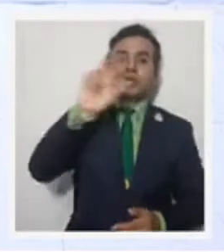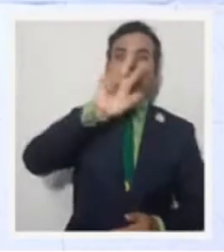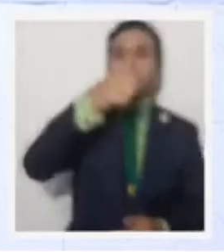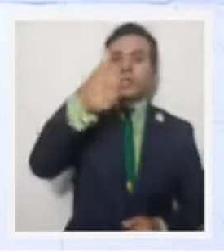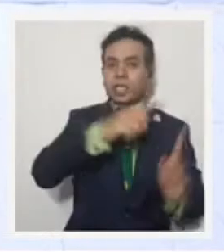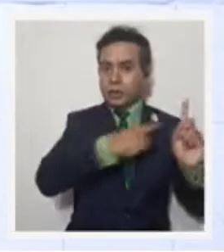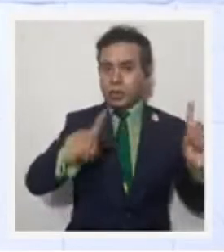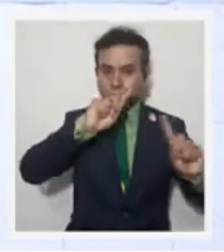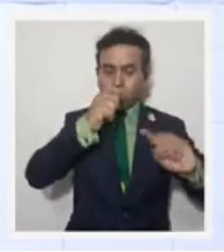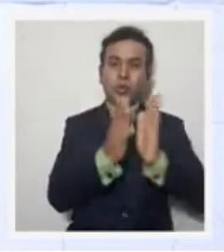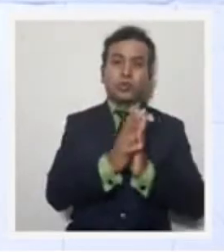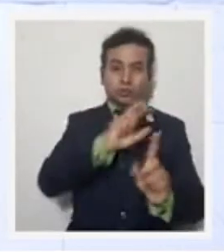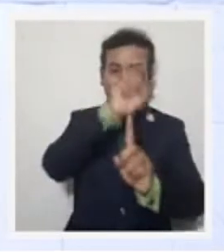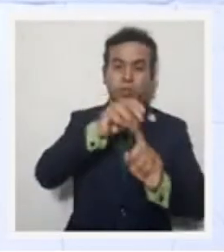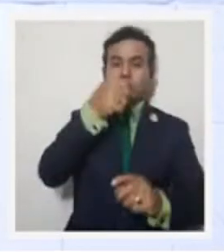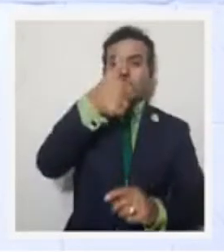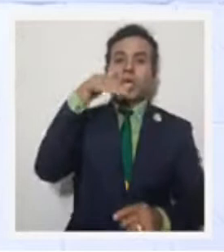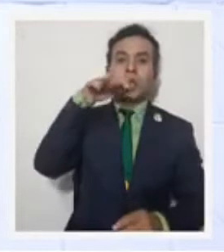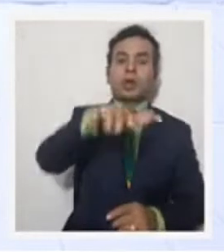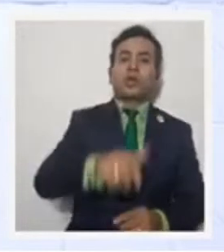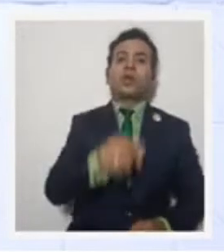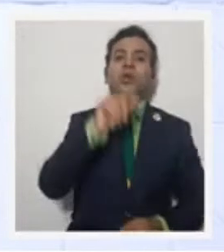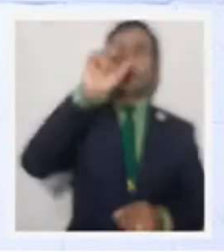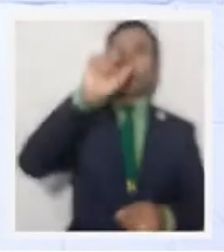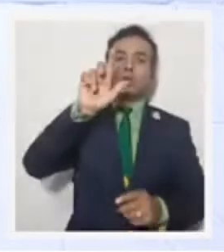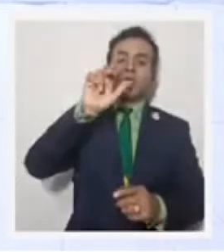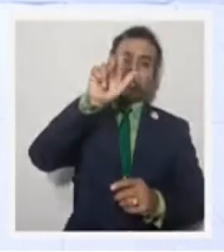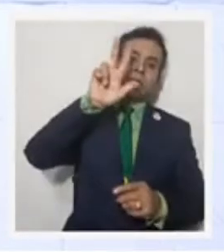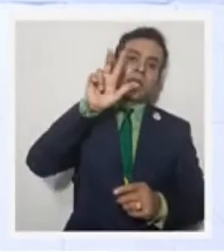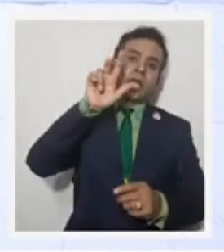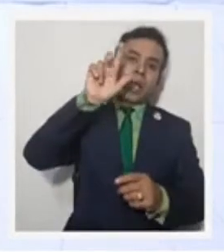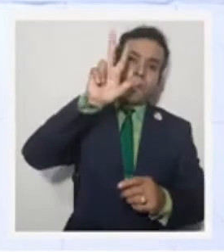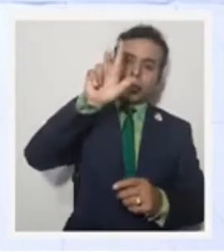সমুদ্র বন্দরে 186 জন। এ পর্যন্ত আমরা মোট স্ক্রিনিং করেছি